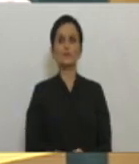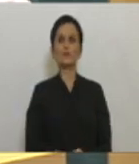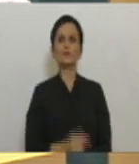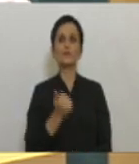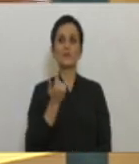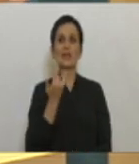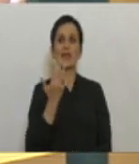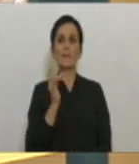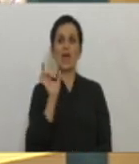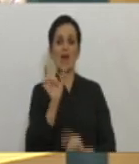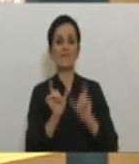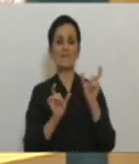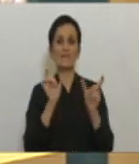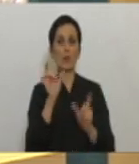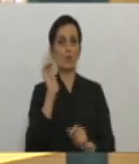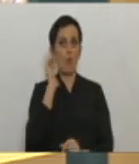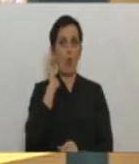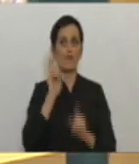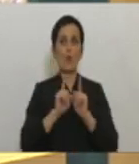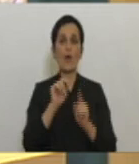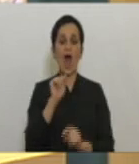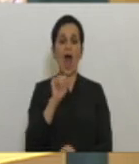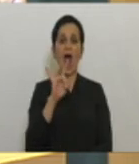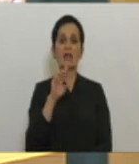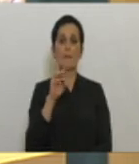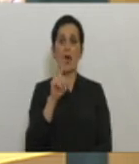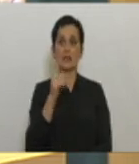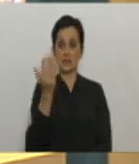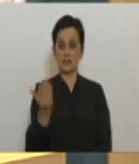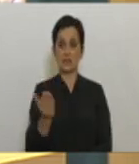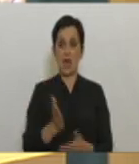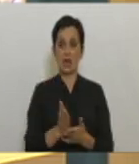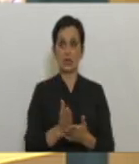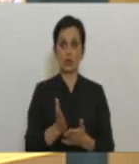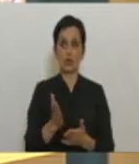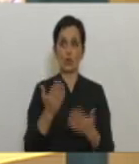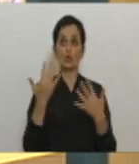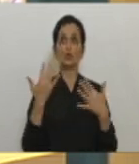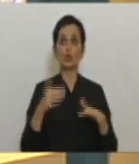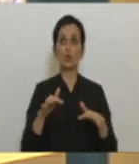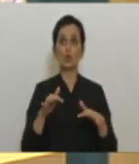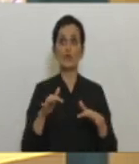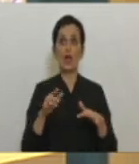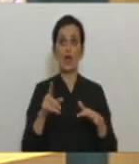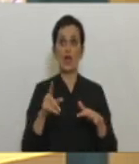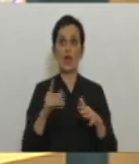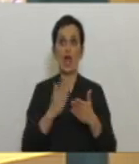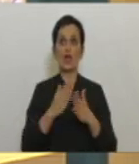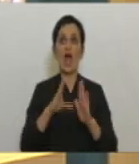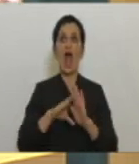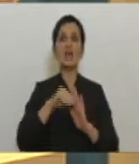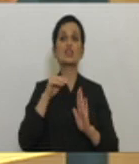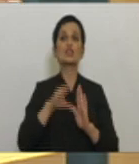რამდენიმე ფრაზა მოვისმინეთ ოპოზიციისგან ბატონი არმაზი რომელიც აქ ბრძანდება უკვე დაკავებულია იმ